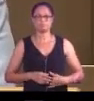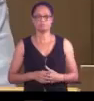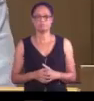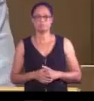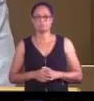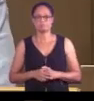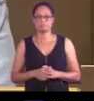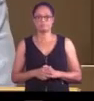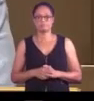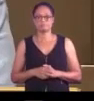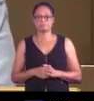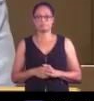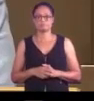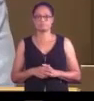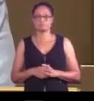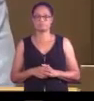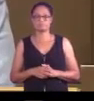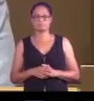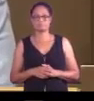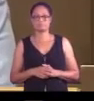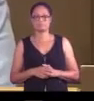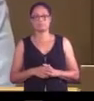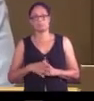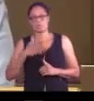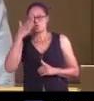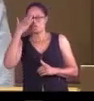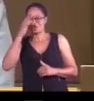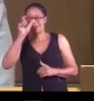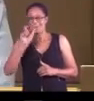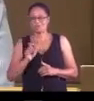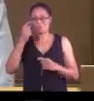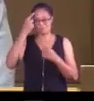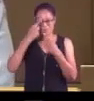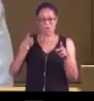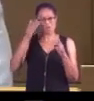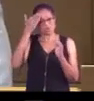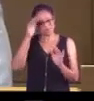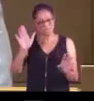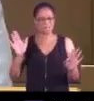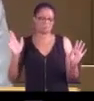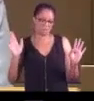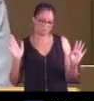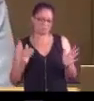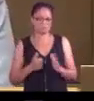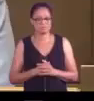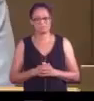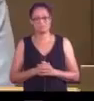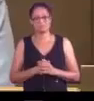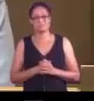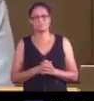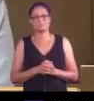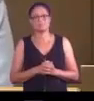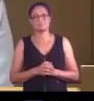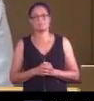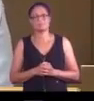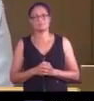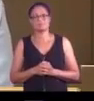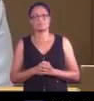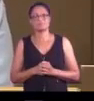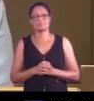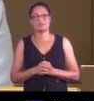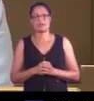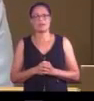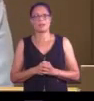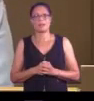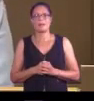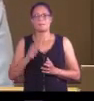Je sais qu'il y a une opposition à l'opposition, mais J'espère qu'un jour, cette personne